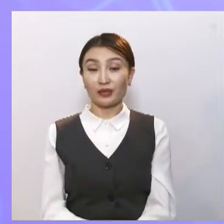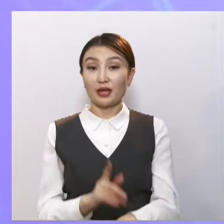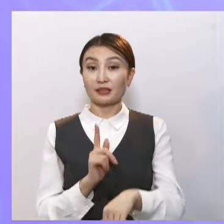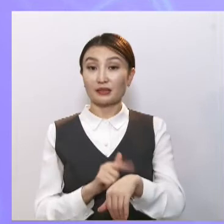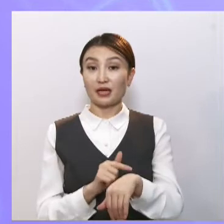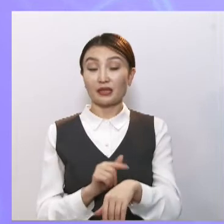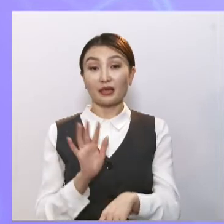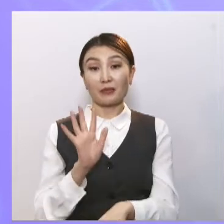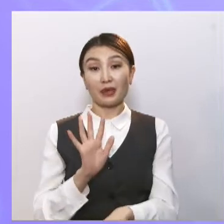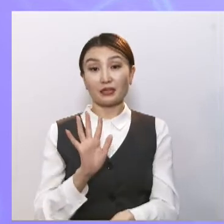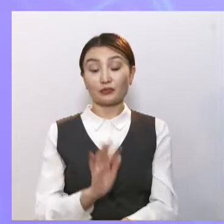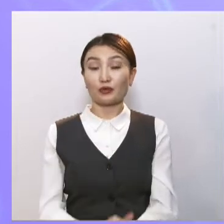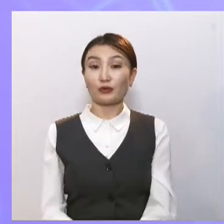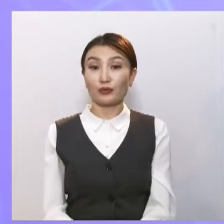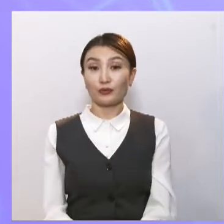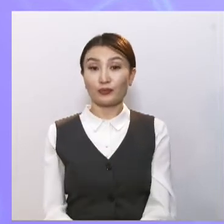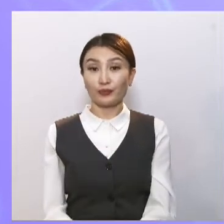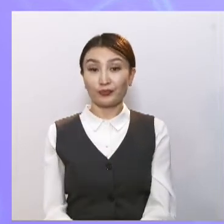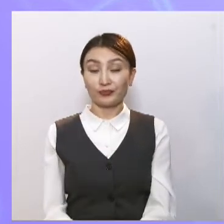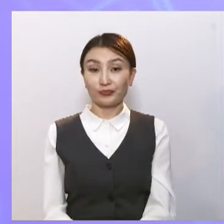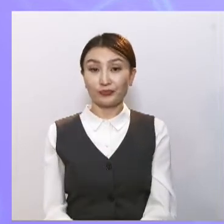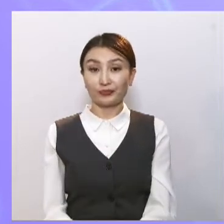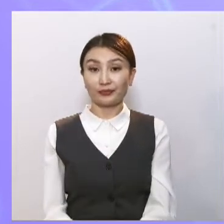Саат 5 болду.